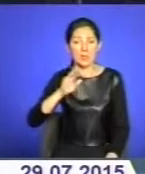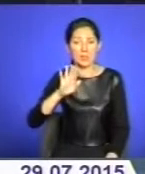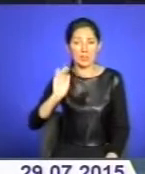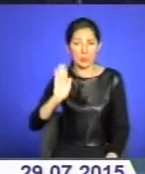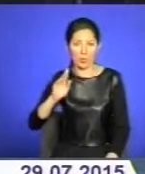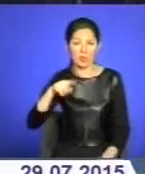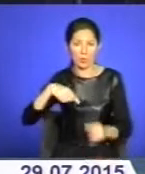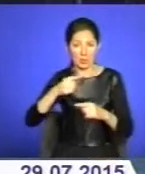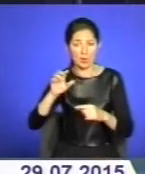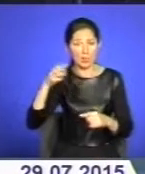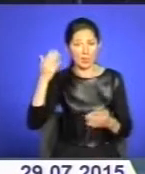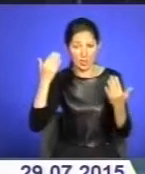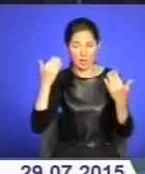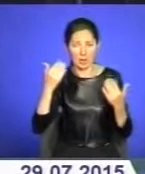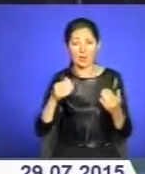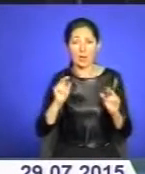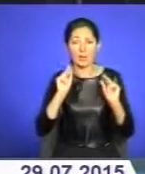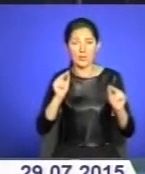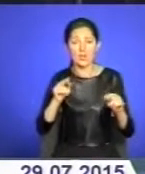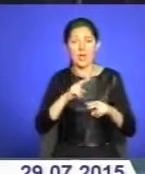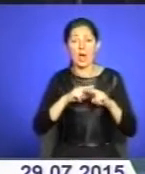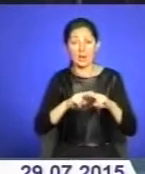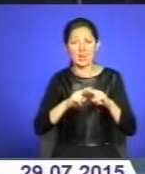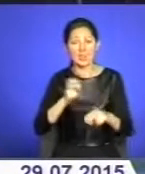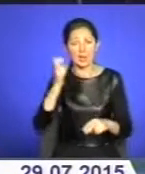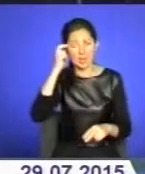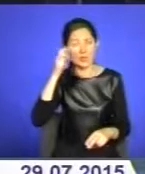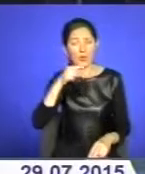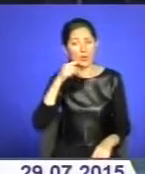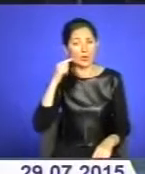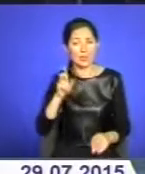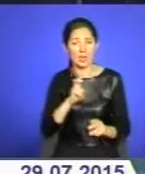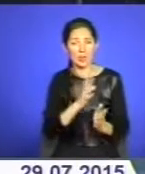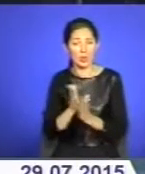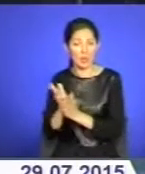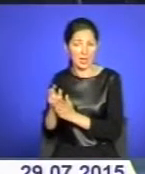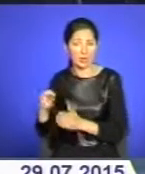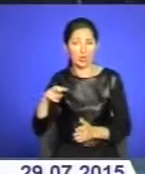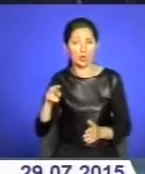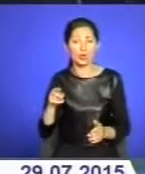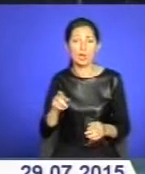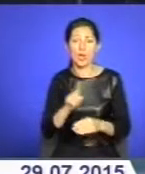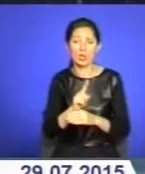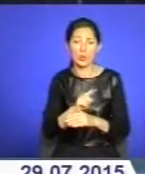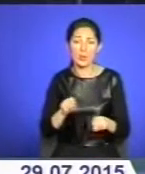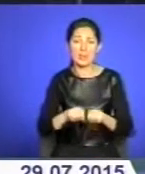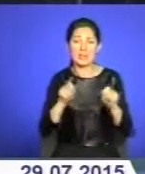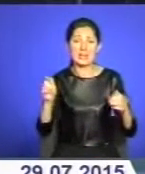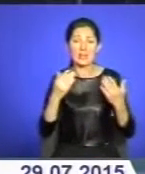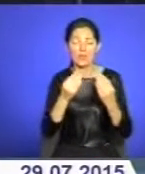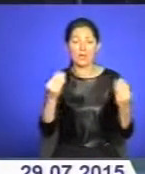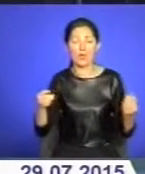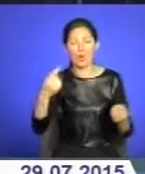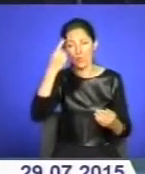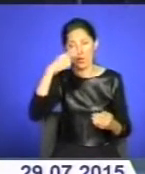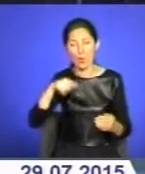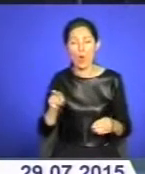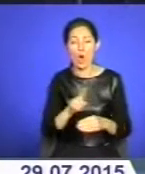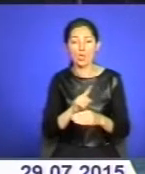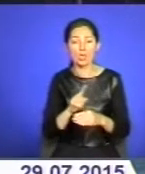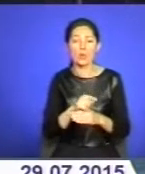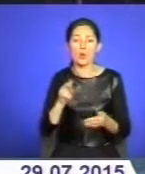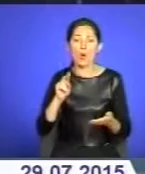З нагоди річниці хрещення Київської Руси у бібліотеці музею «Літературне Тернопілля» відкрили виставку відомого тернопільського філателіста Василя